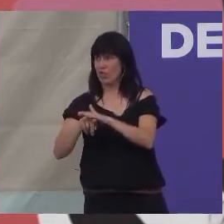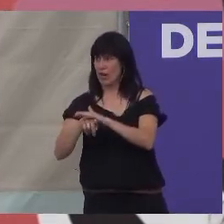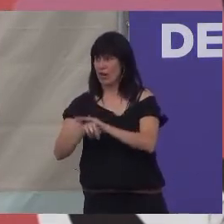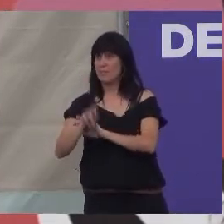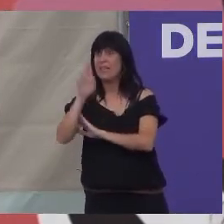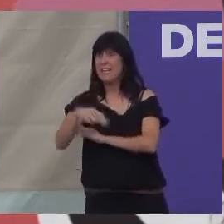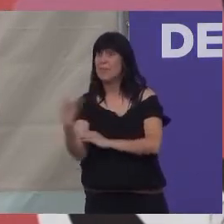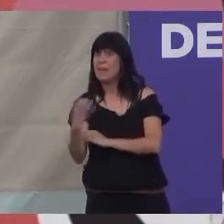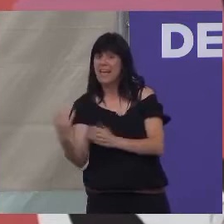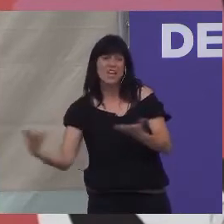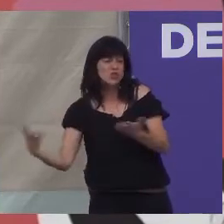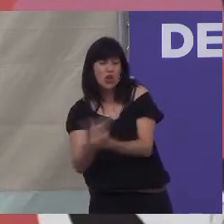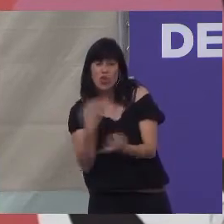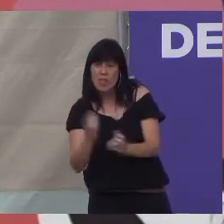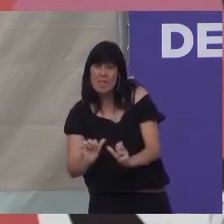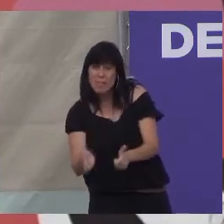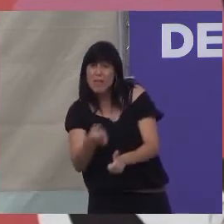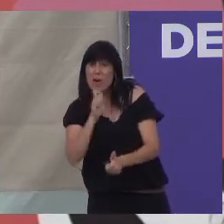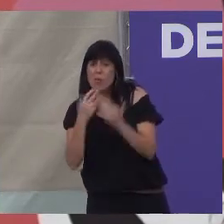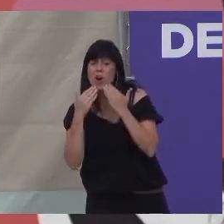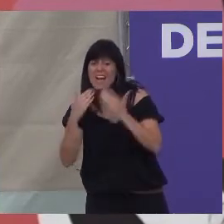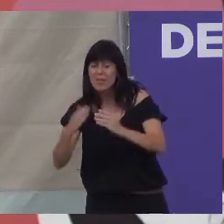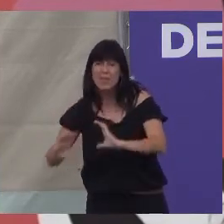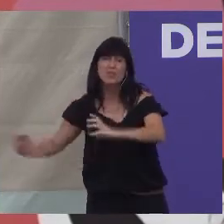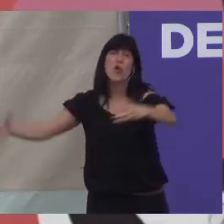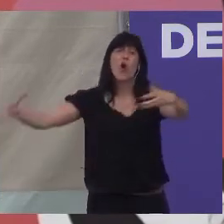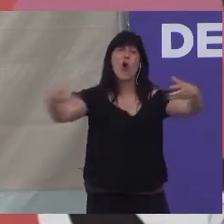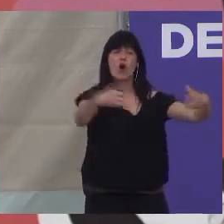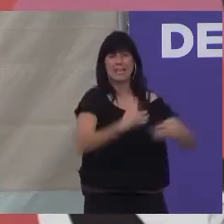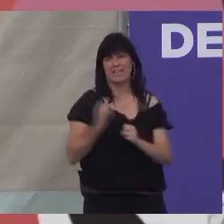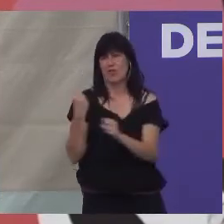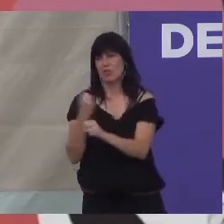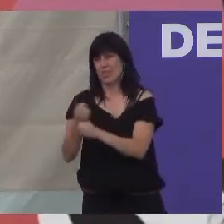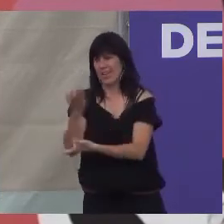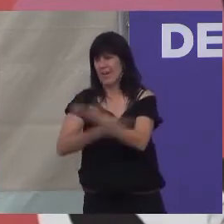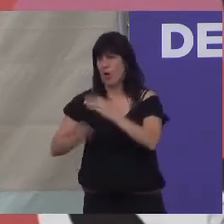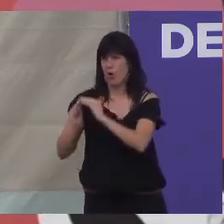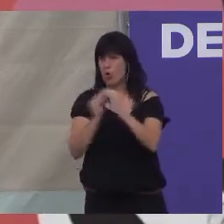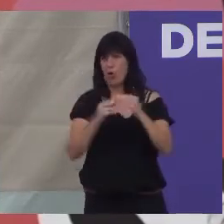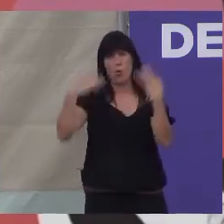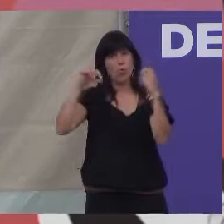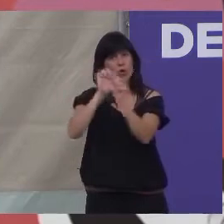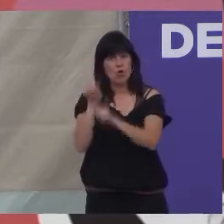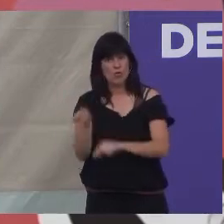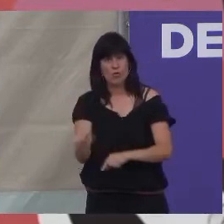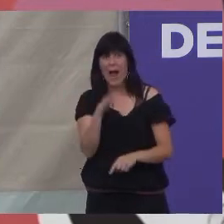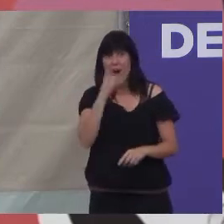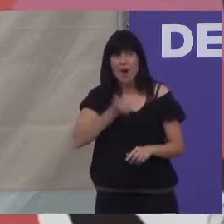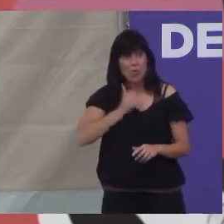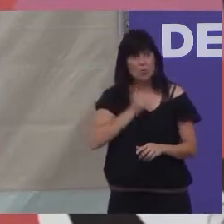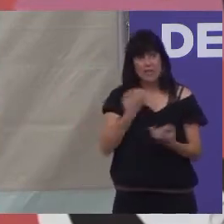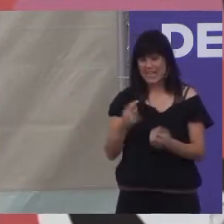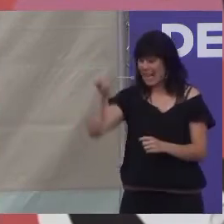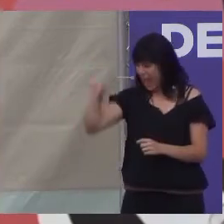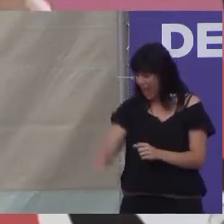tot ha de partir del treball i l'elaboració col·lectiva. Tenim davant l'oportunitat de construir des de baix amb